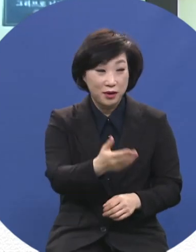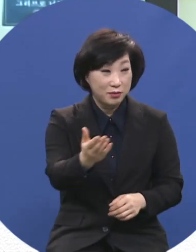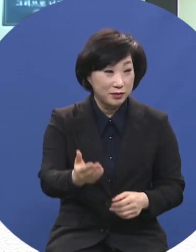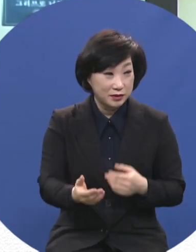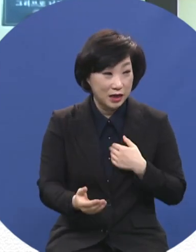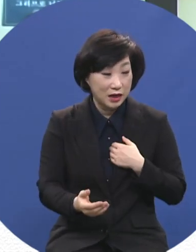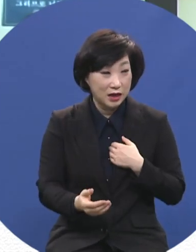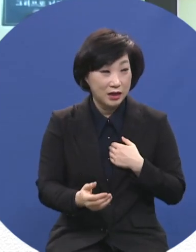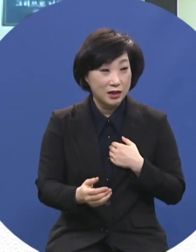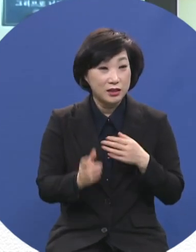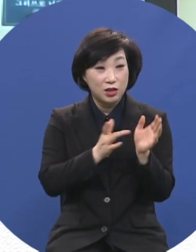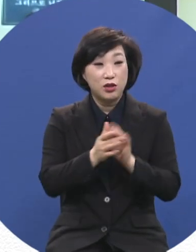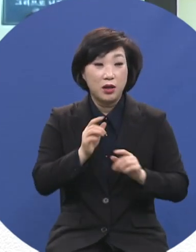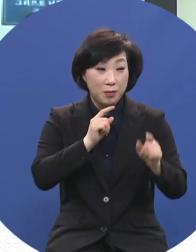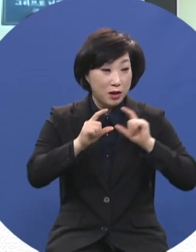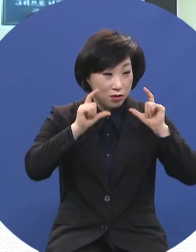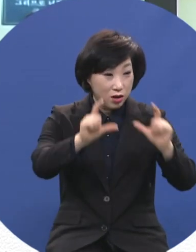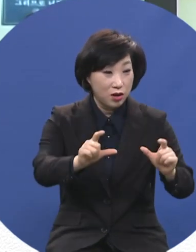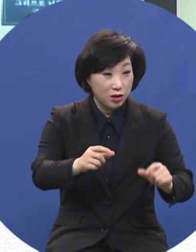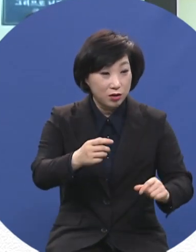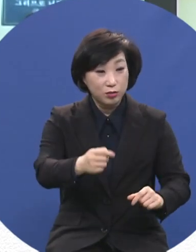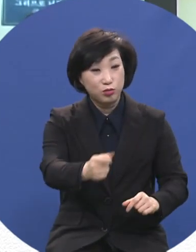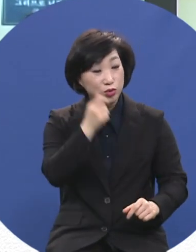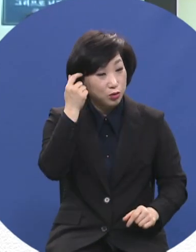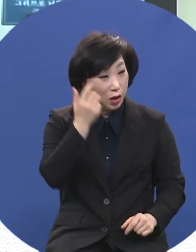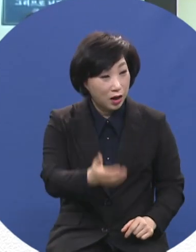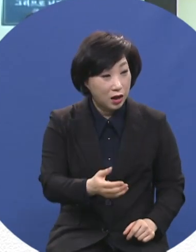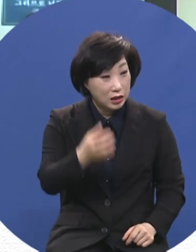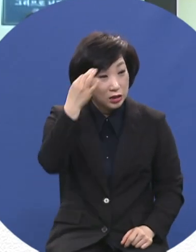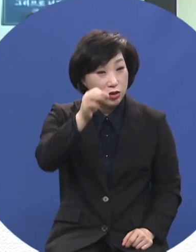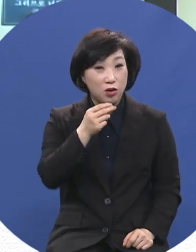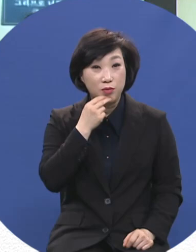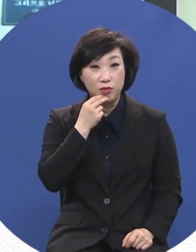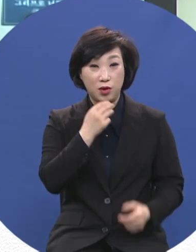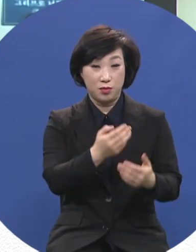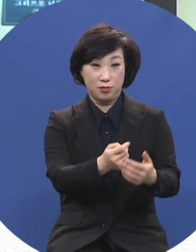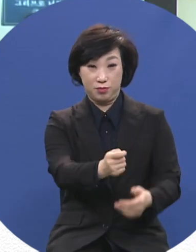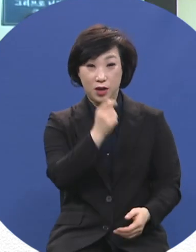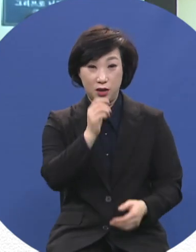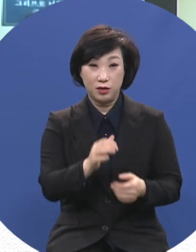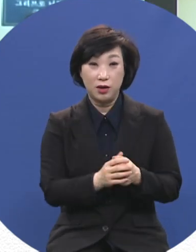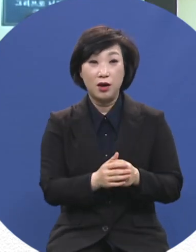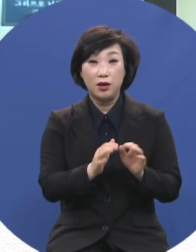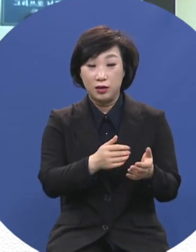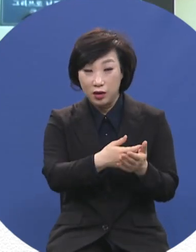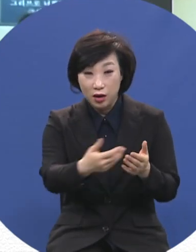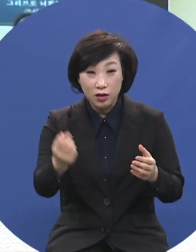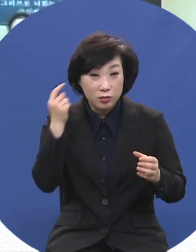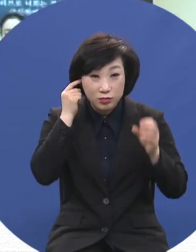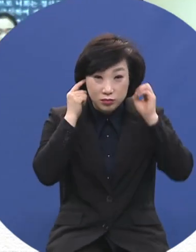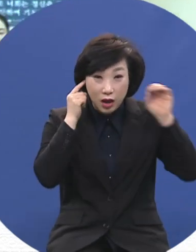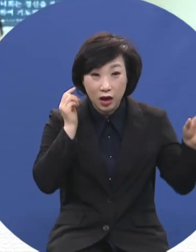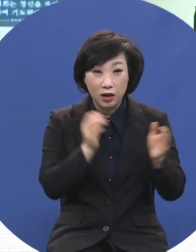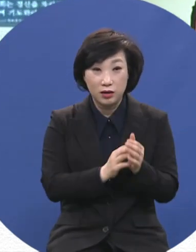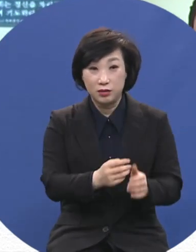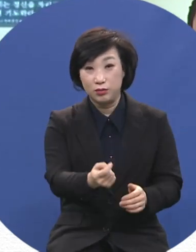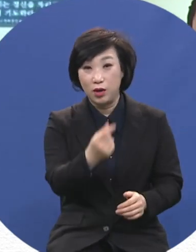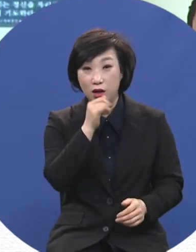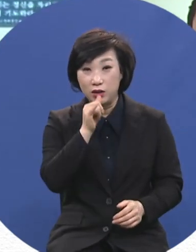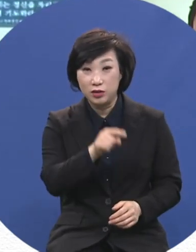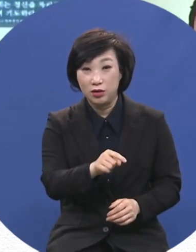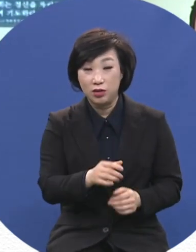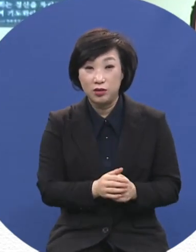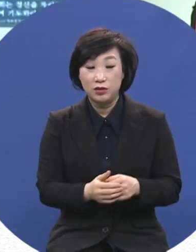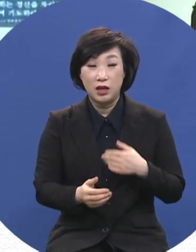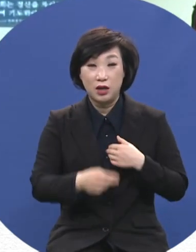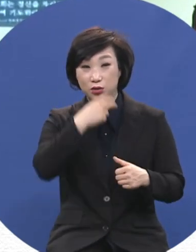말을 무시했어? 인정하지 않았어. 배타했어. 흘려버렸어. 너는 나를 깔봤어. 너는